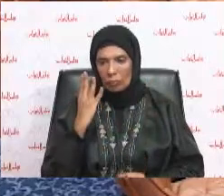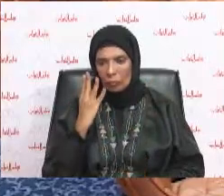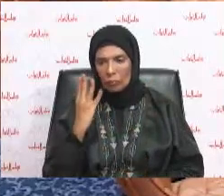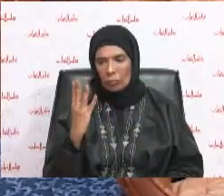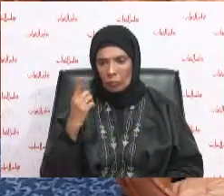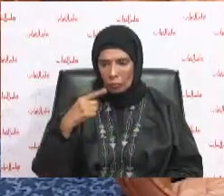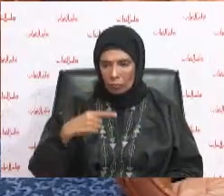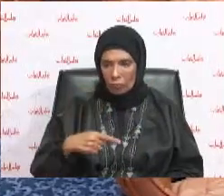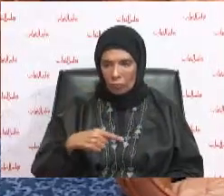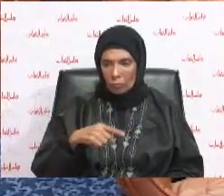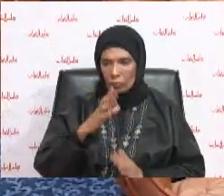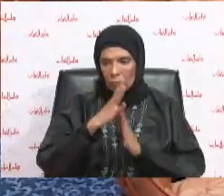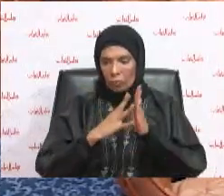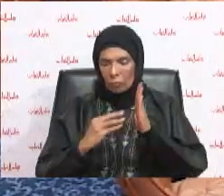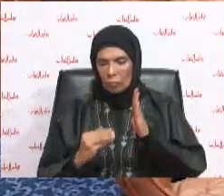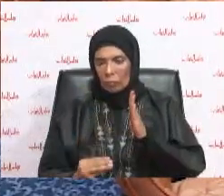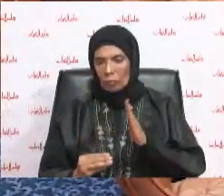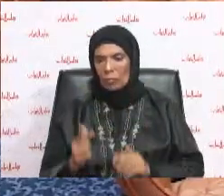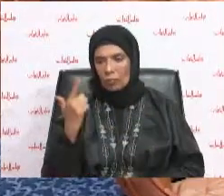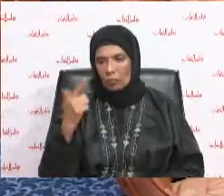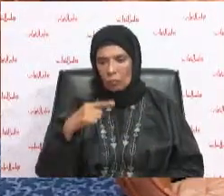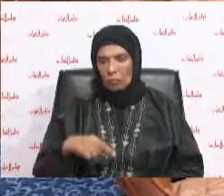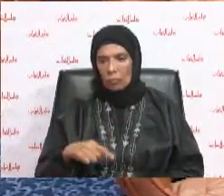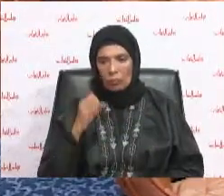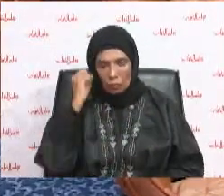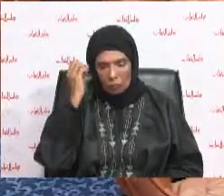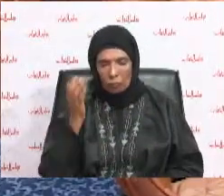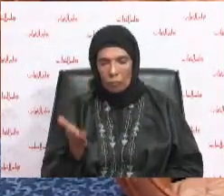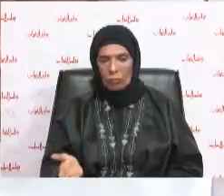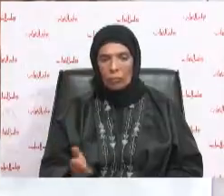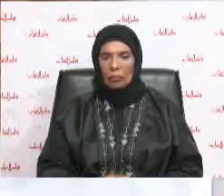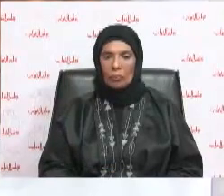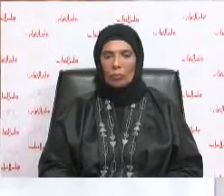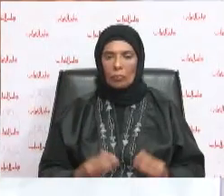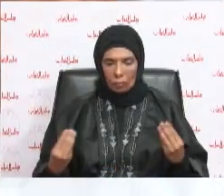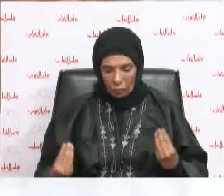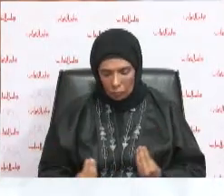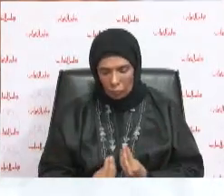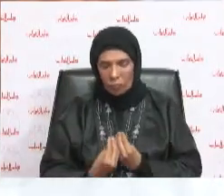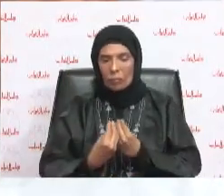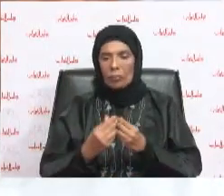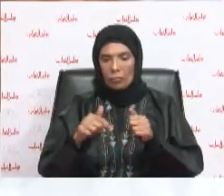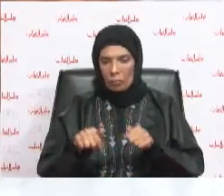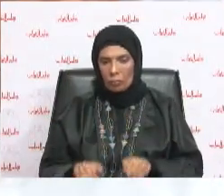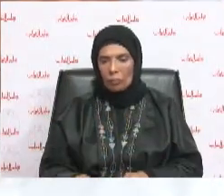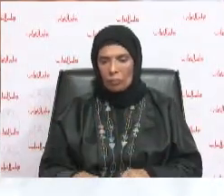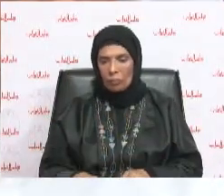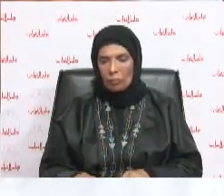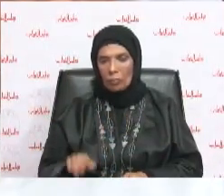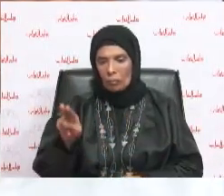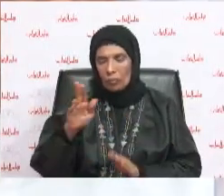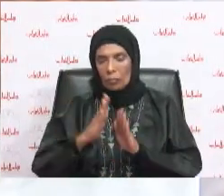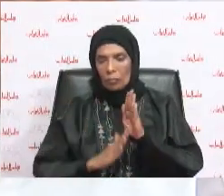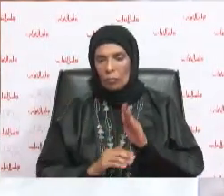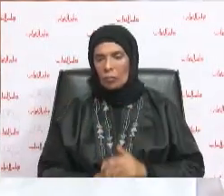14 استنتاج و17 مقترح، والمرفقة تفصيلا بالتقرير